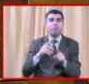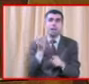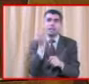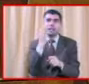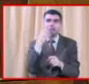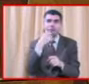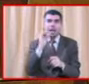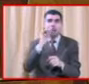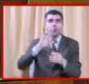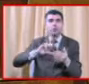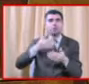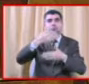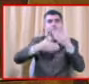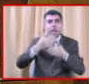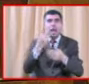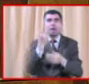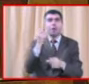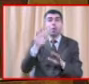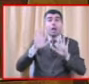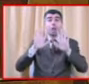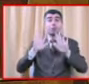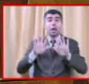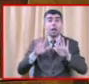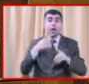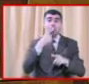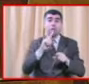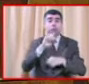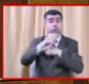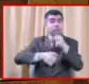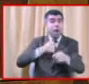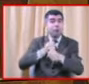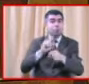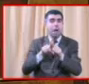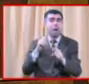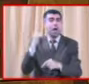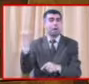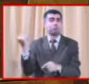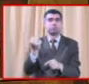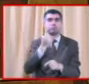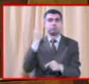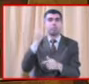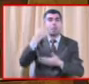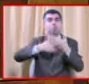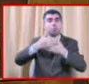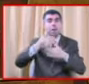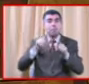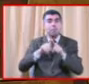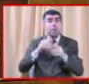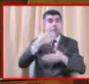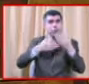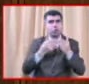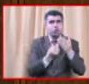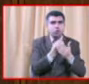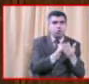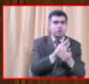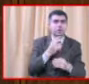و2010، مازال الاشغال متعطره، ما عرفناش اش متى غتكمل يعني هذه الاشغال، واش كتبنيو شي مستشفيات جامعيه